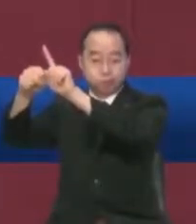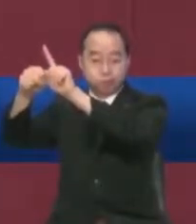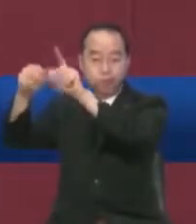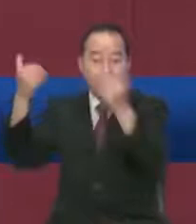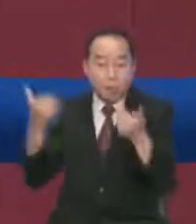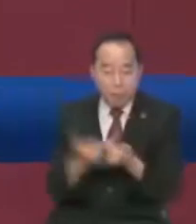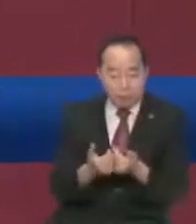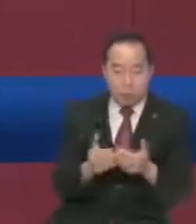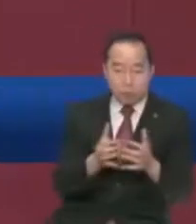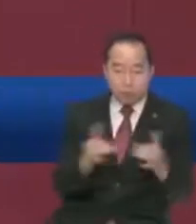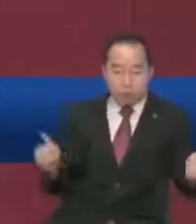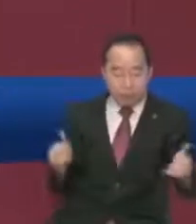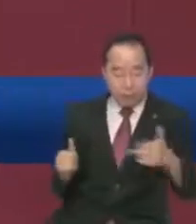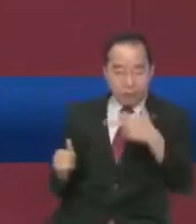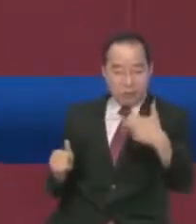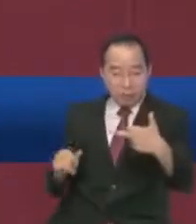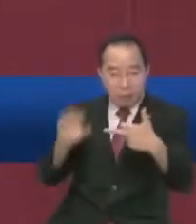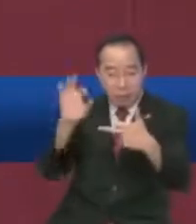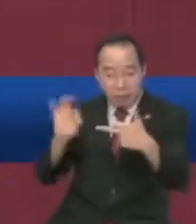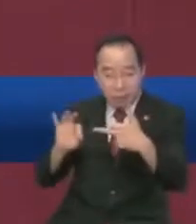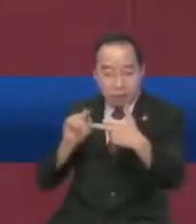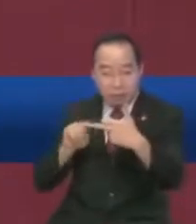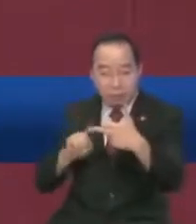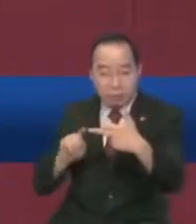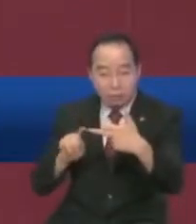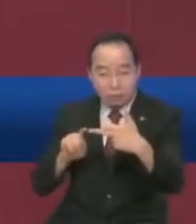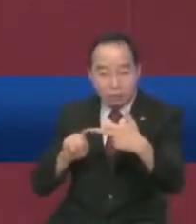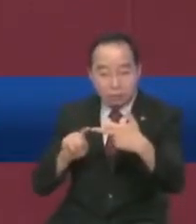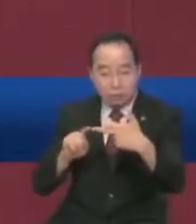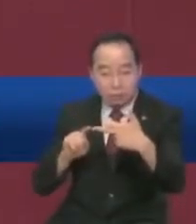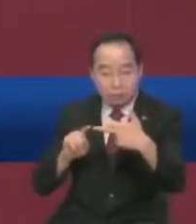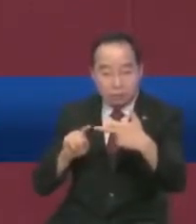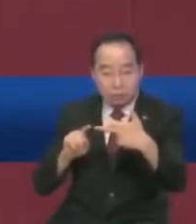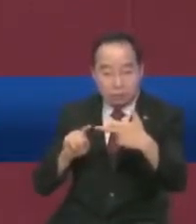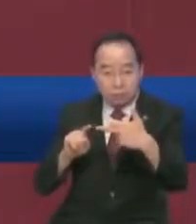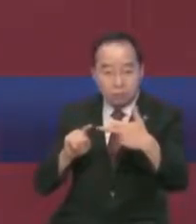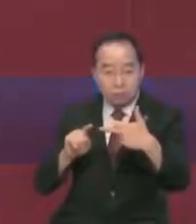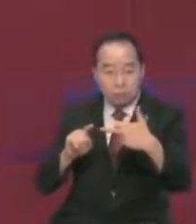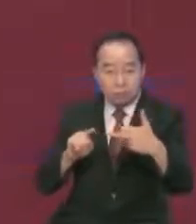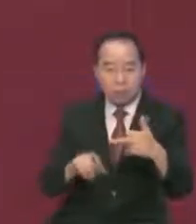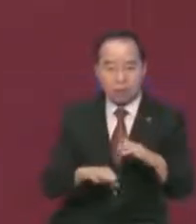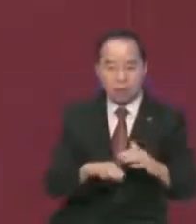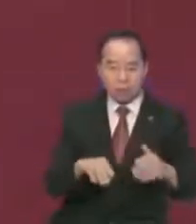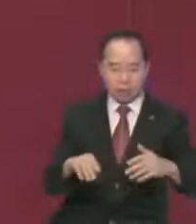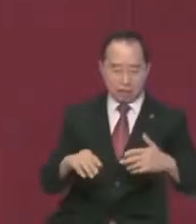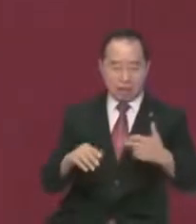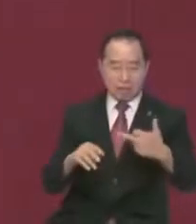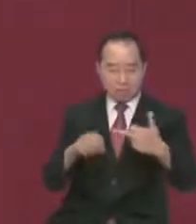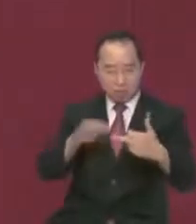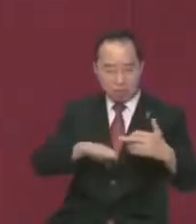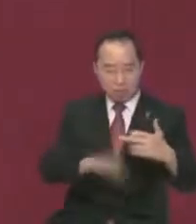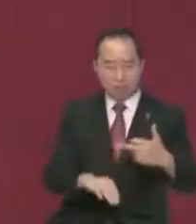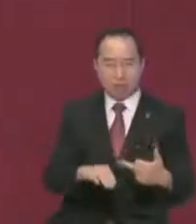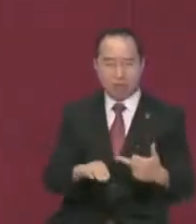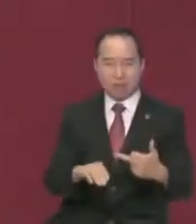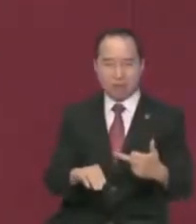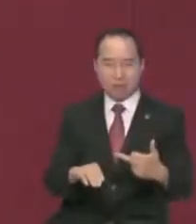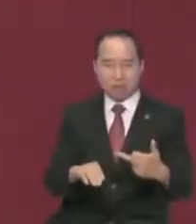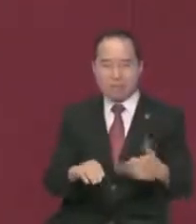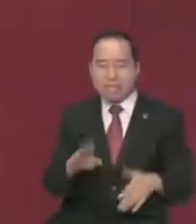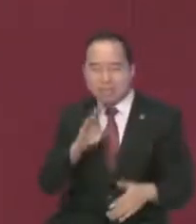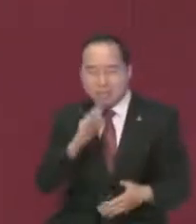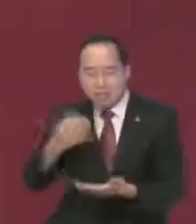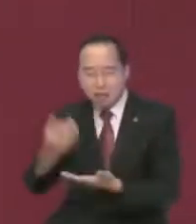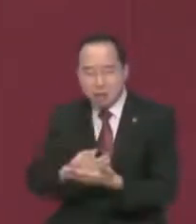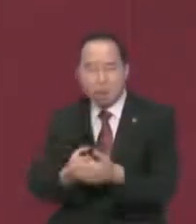반대로 국민의 17.4%는 중위소득의 50% 이하로 삽니다. 우리의